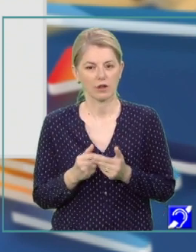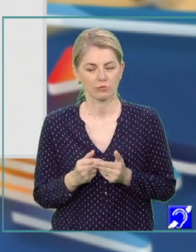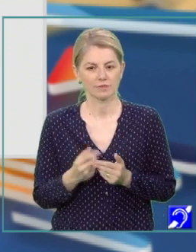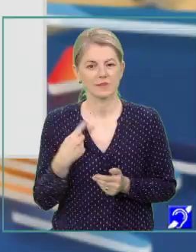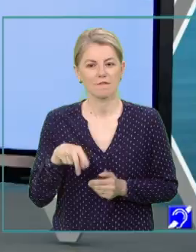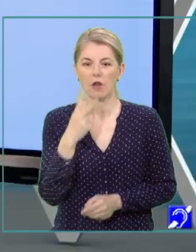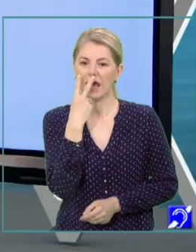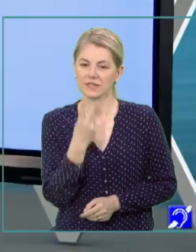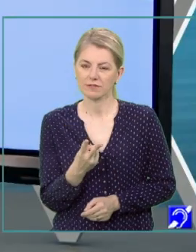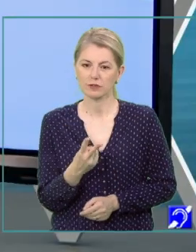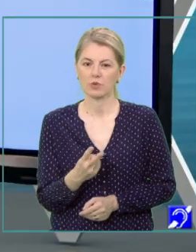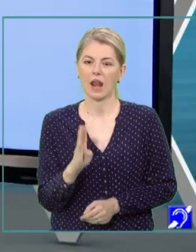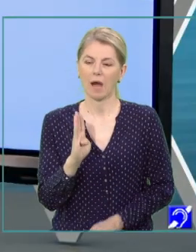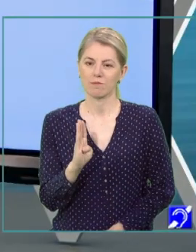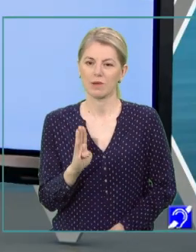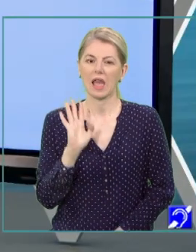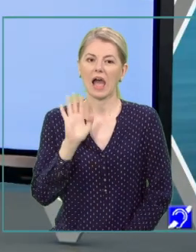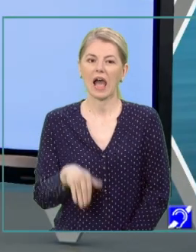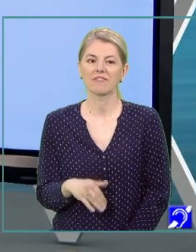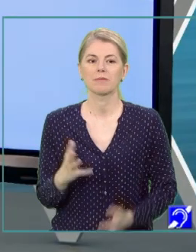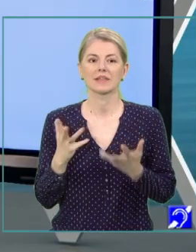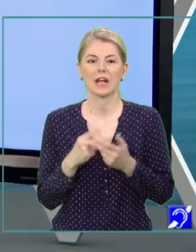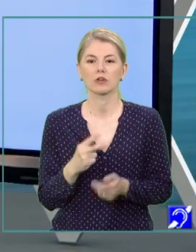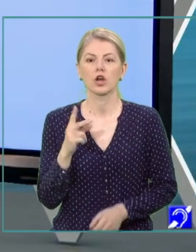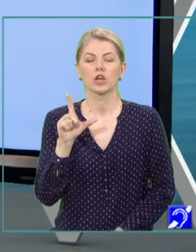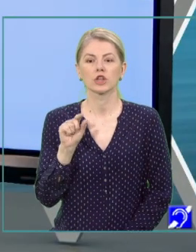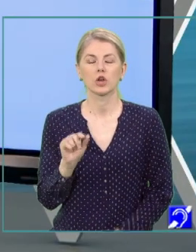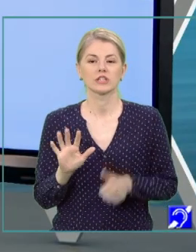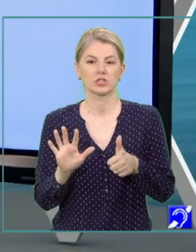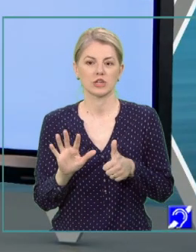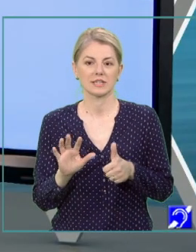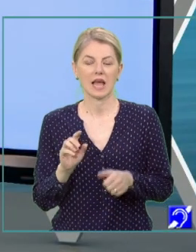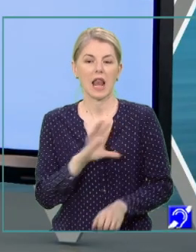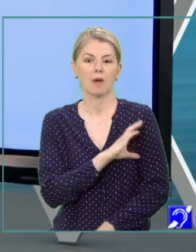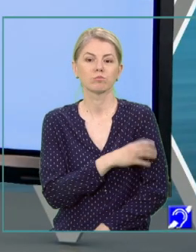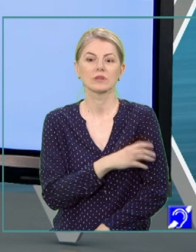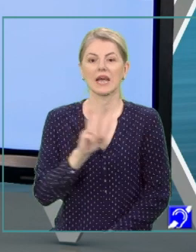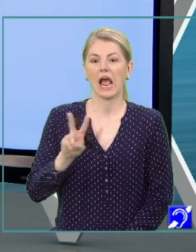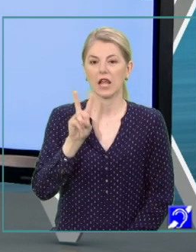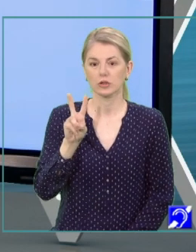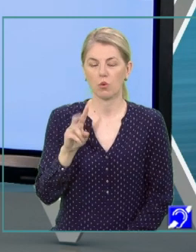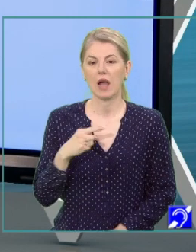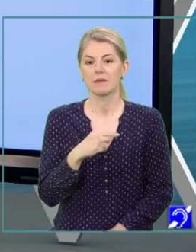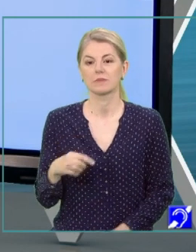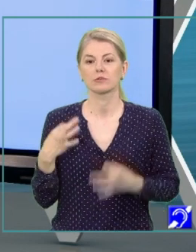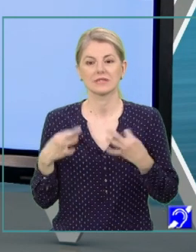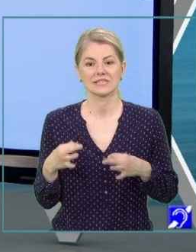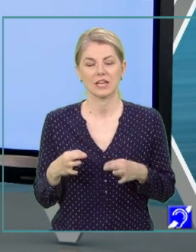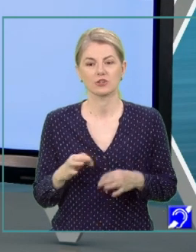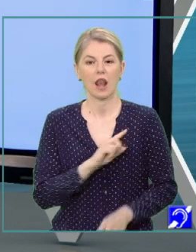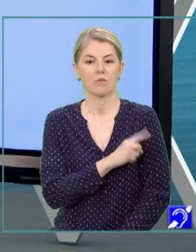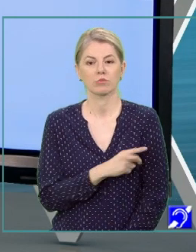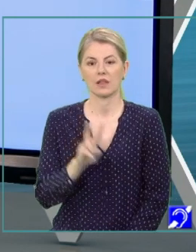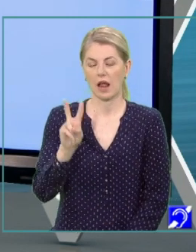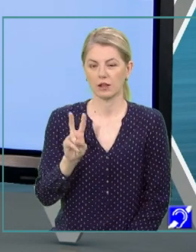Voi ați văzut, la B aveam de calculat 26 la a doua minus 10 la a